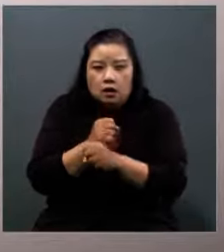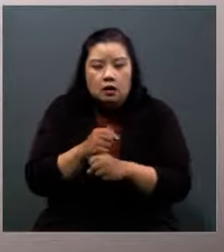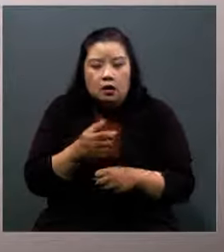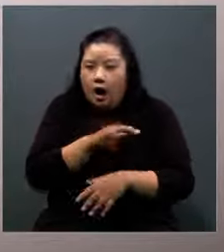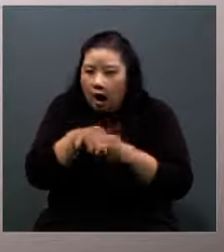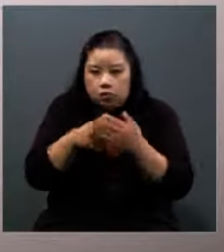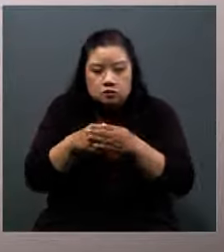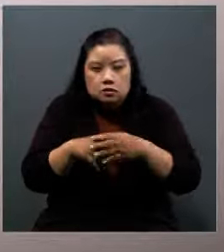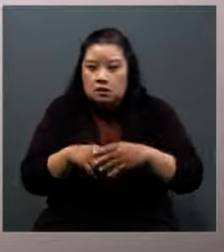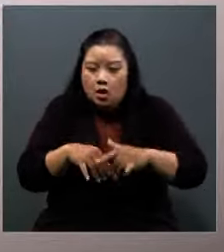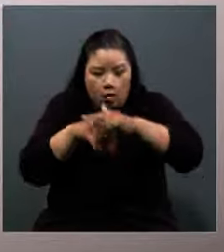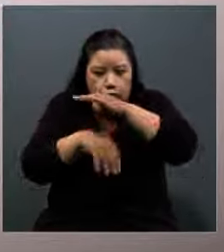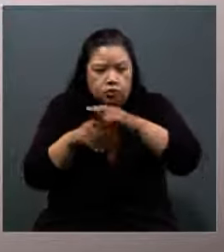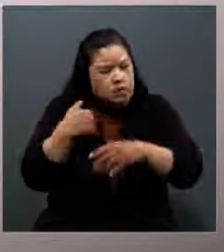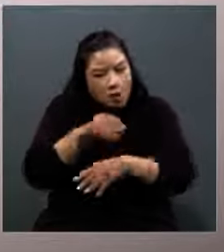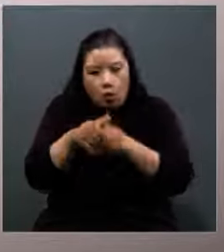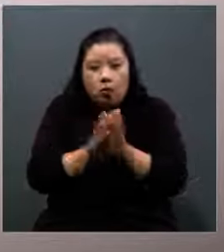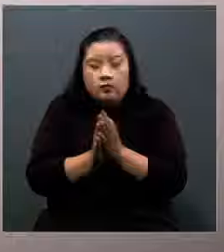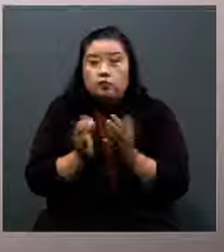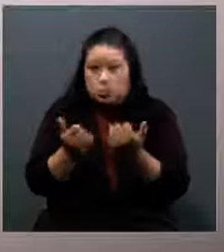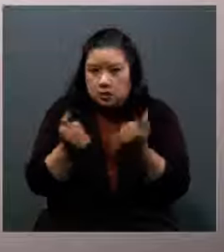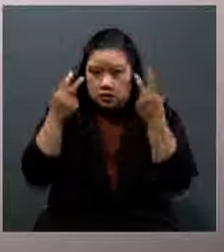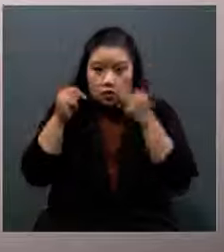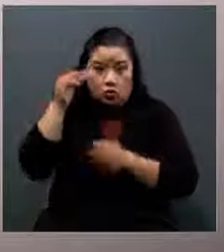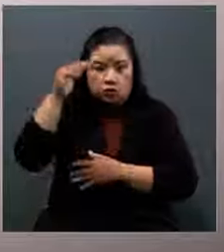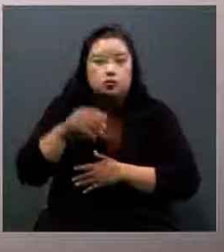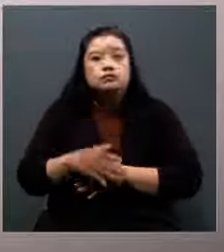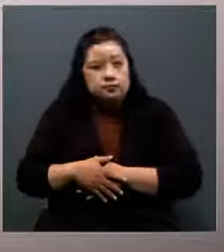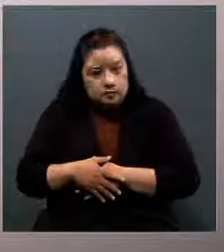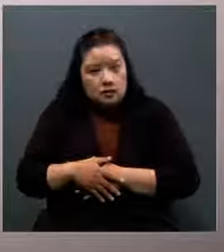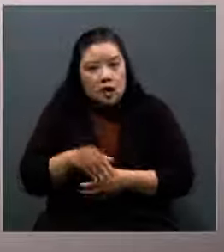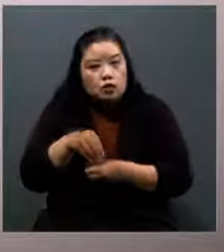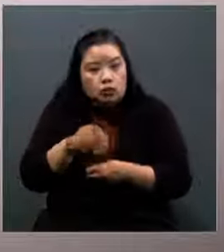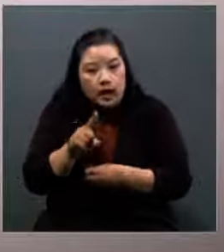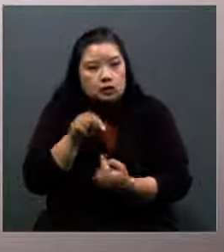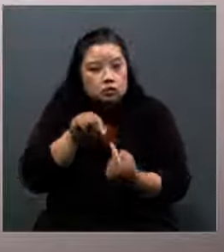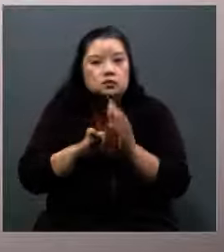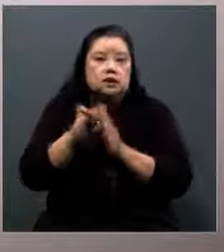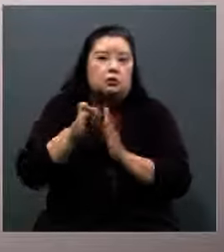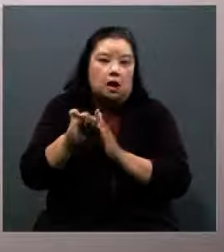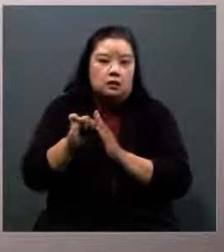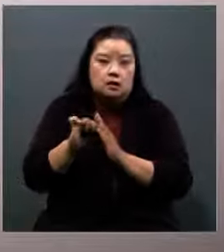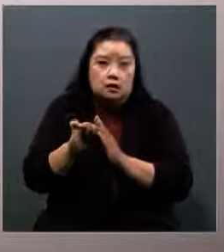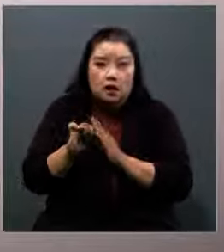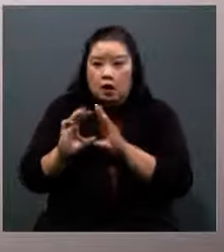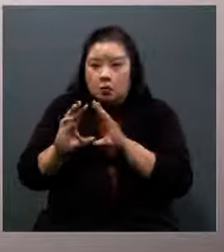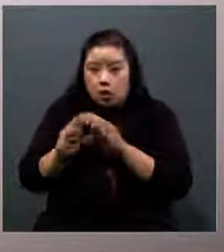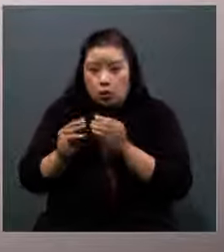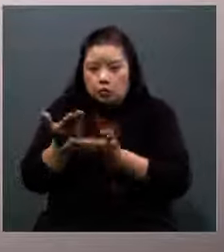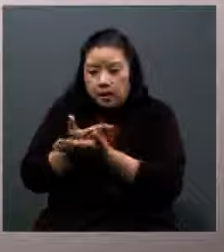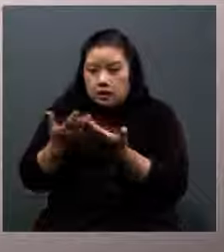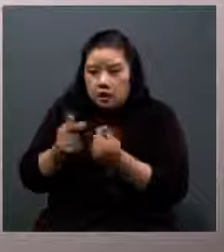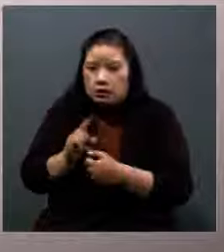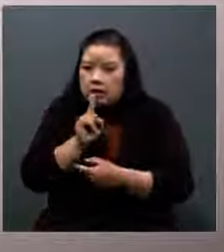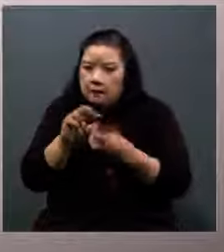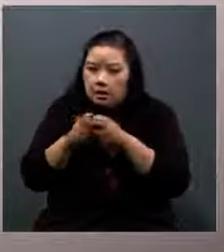อยที่สุดนะครับอย่างเช่นท่านนายกรัฐมนตรีท่านอยู่ในพื้นที่จังหวัดเชียงใหม่ด้วยวันนี้ท่านก็เลยลงไปประชุมไปติดตามเรื่องของการแก้ไขปัญห